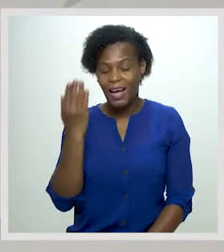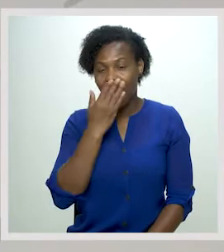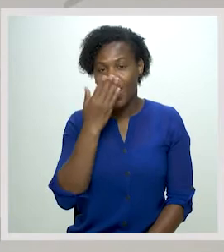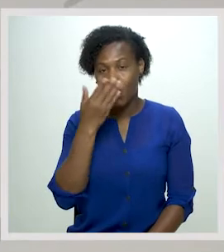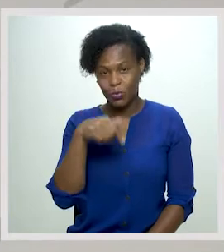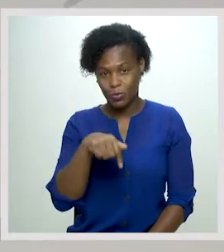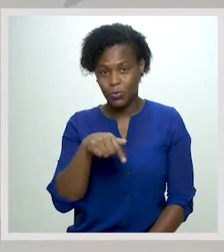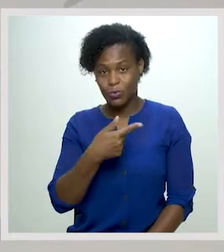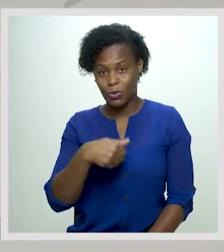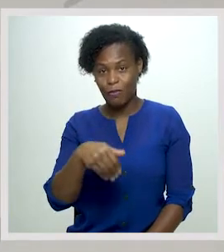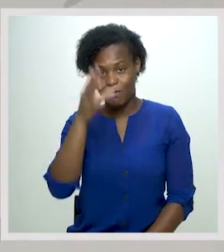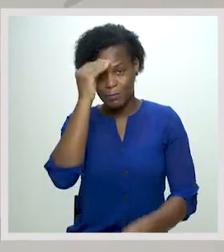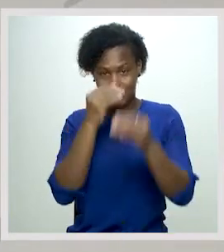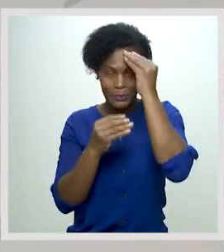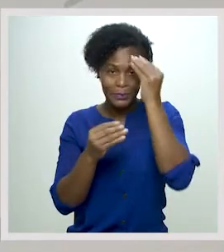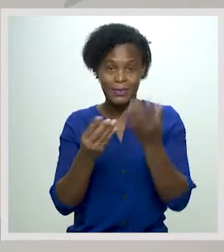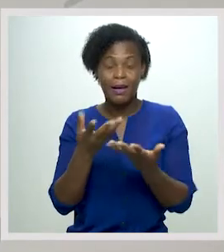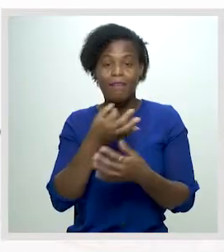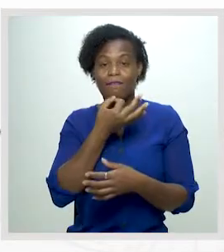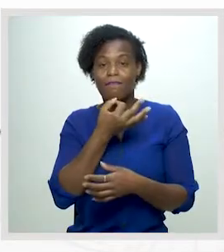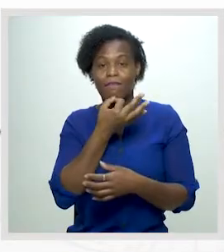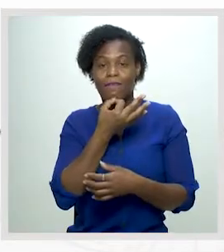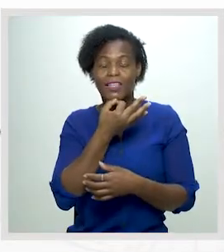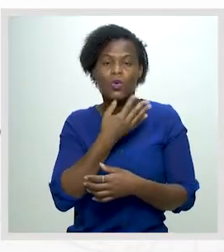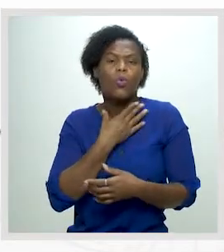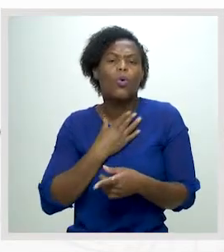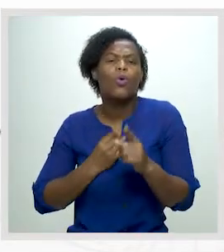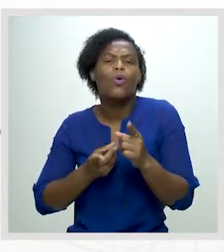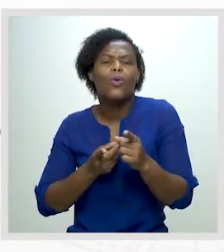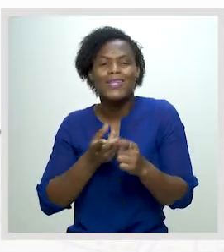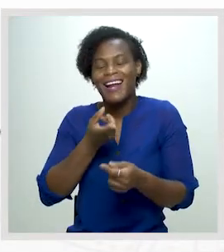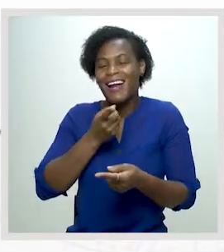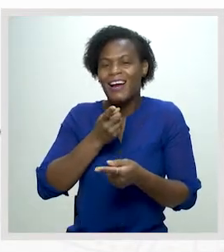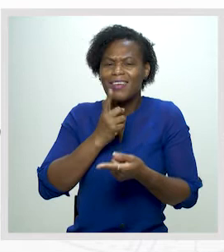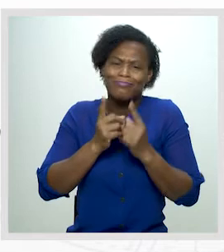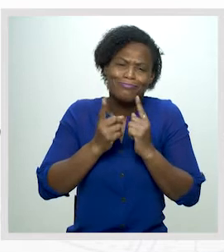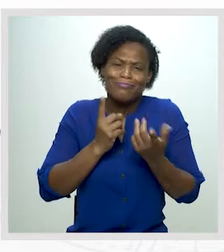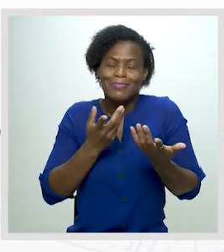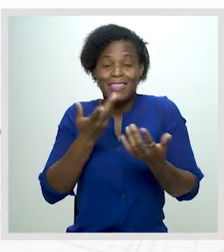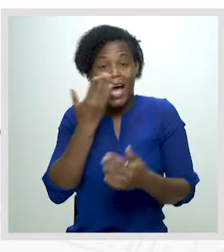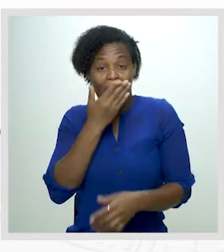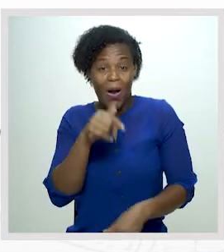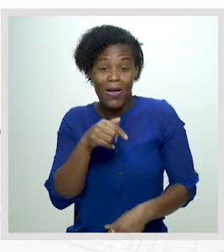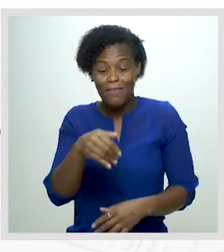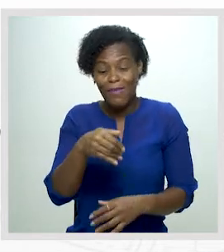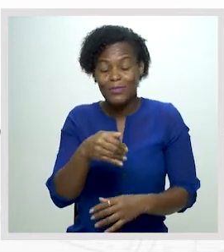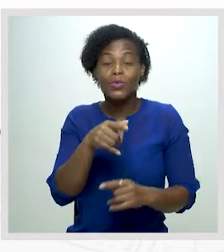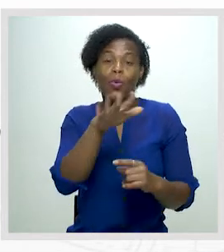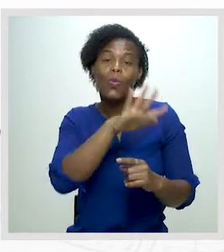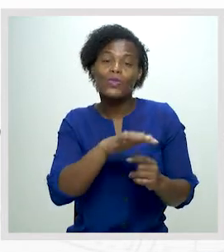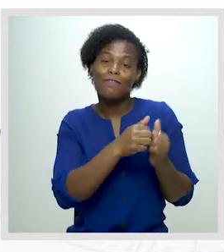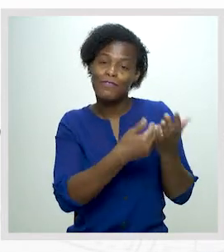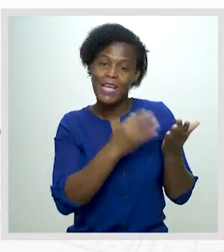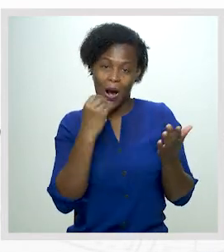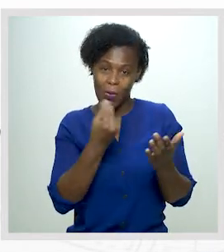Dans le cours d'aujourd'hui, nous allons apprendre à parler de ses goûts et de ses loisirs. Pour ce cours, tu vas utiliser ta fiche